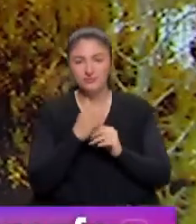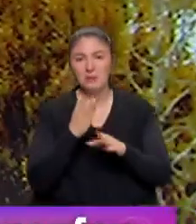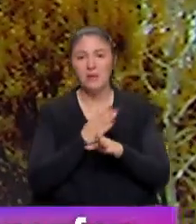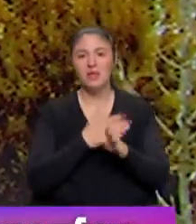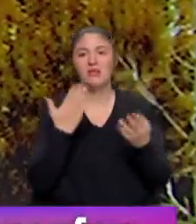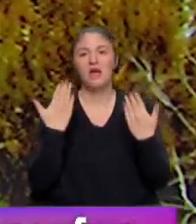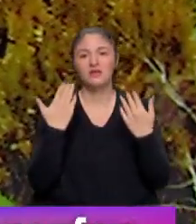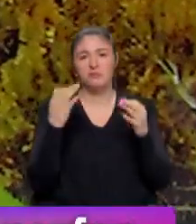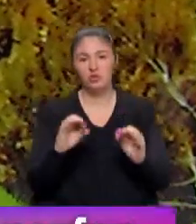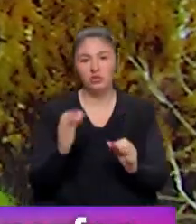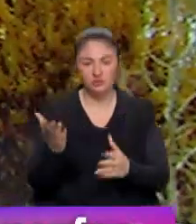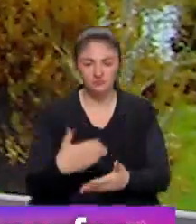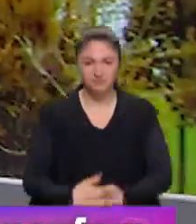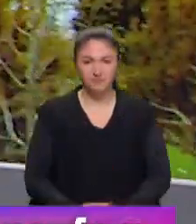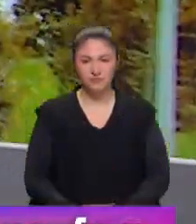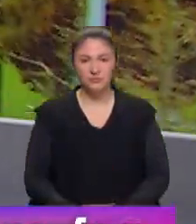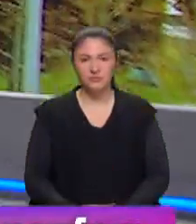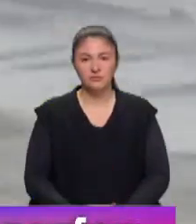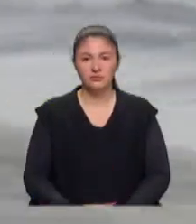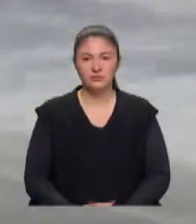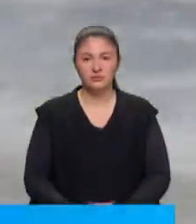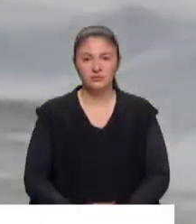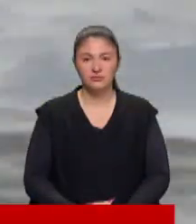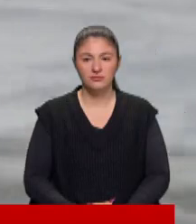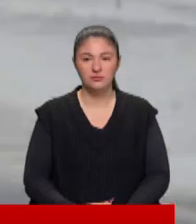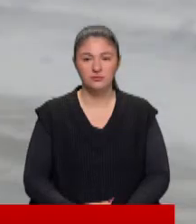Memleket havasıyla başlayalım.